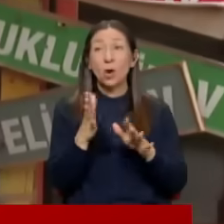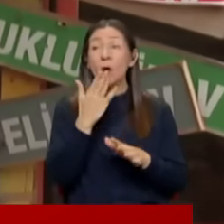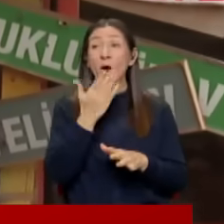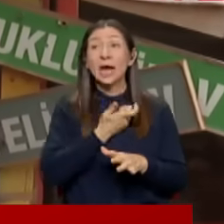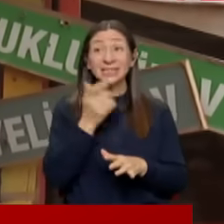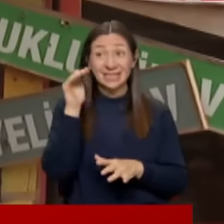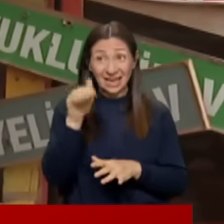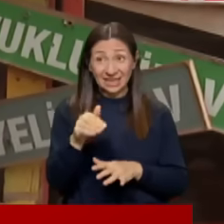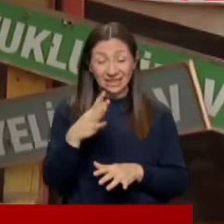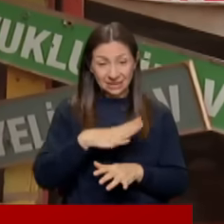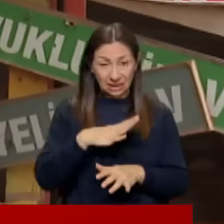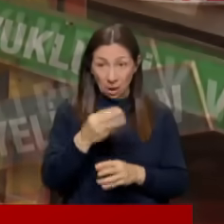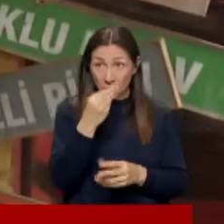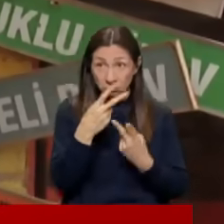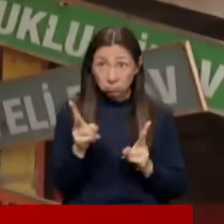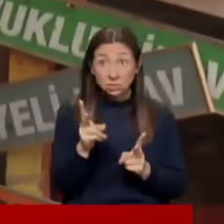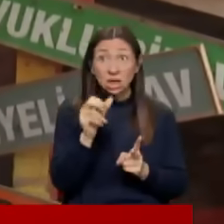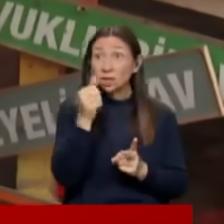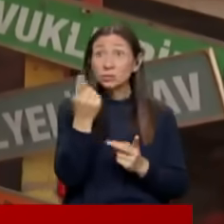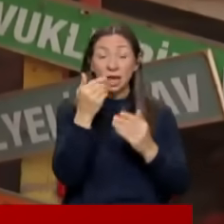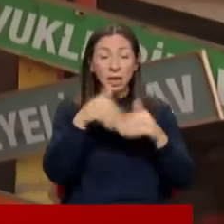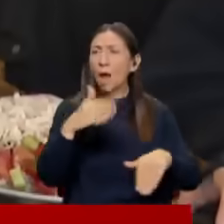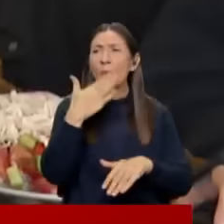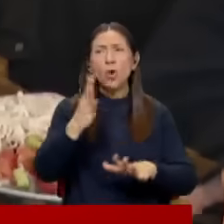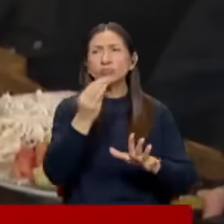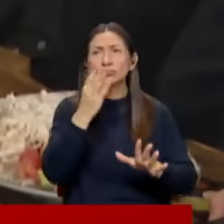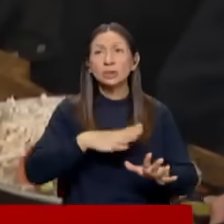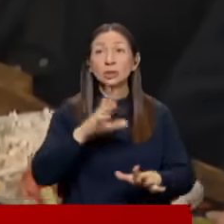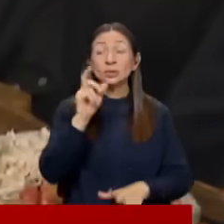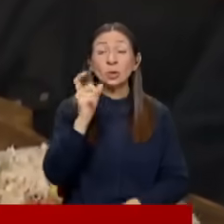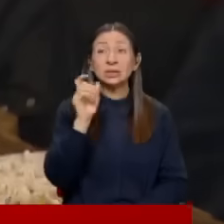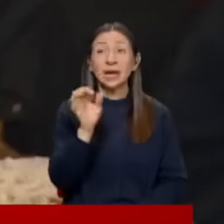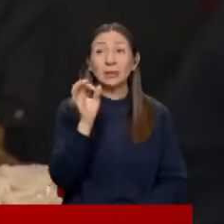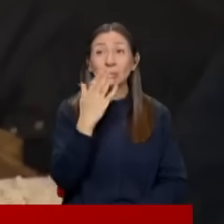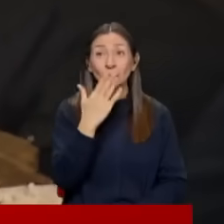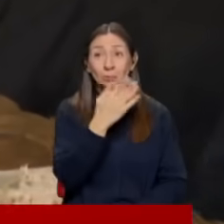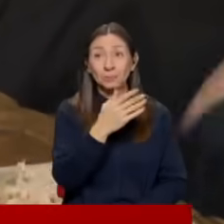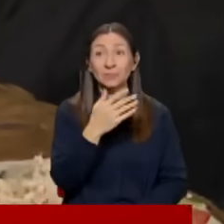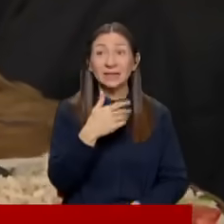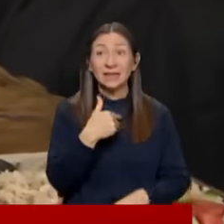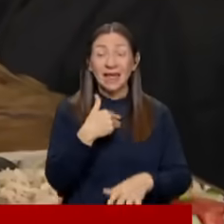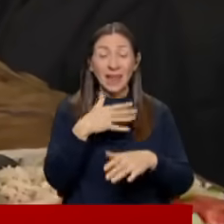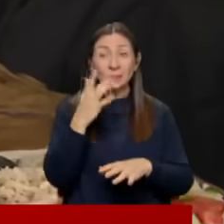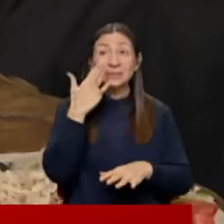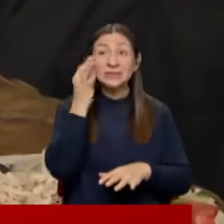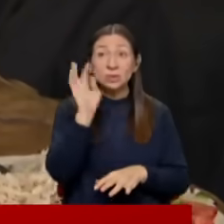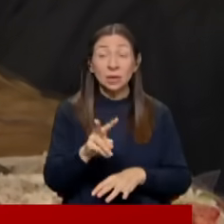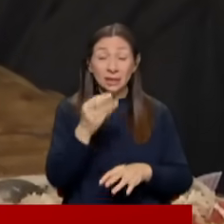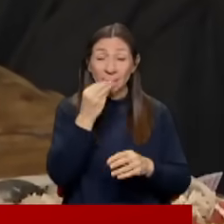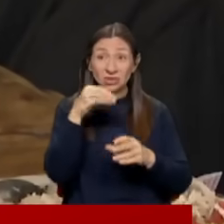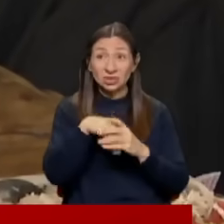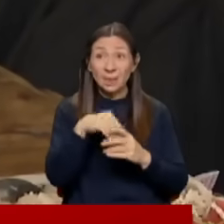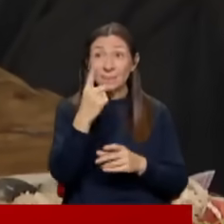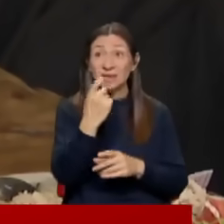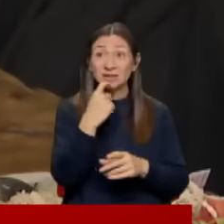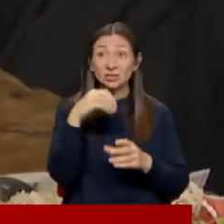Öğrenci geldiğinde istediğini yiyebiliyor mu? Hiçbir şekilde bir kısıtlama yok. 9.50'de okuyorum zaten. Eylemlere bizzat şahit oldum yemekhanede. Bir